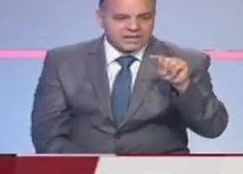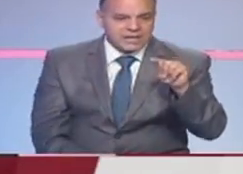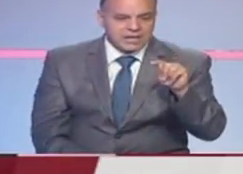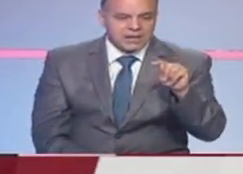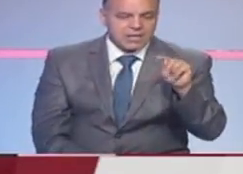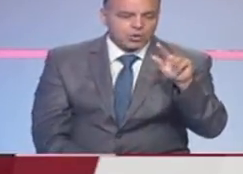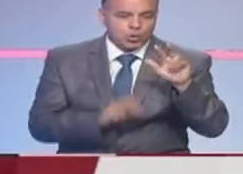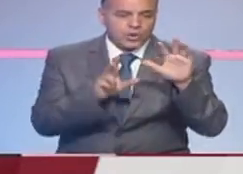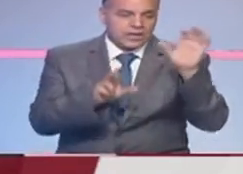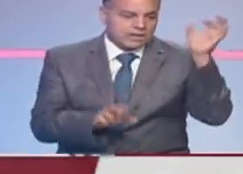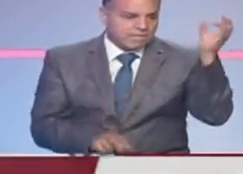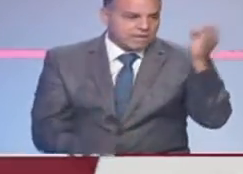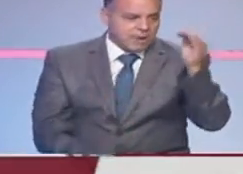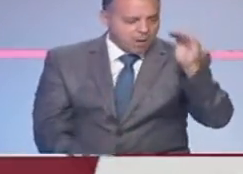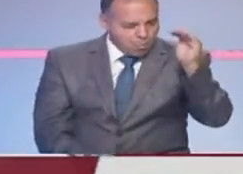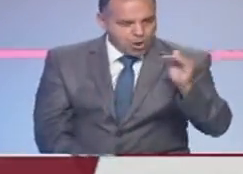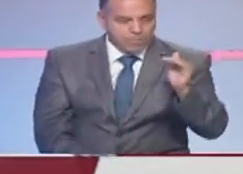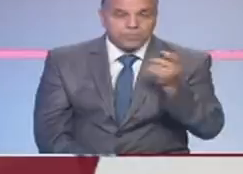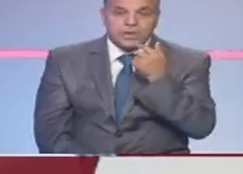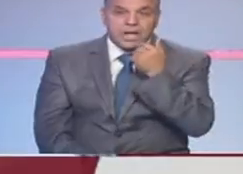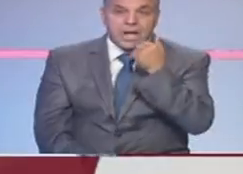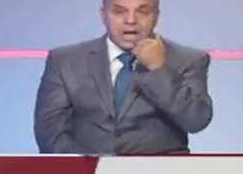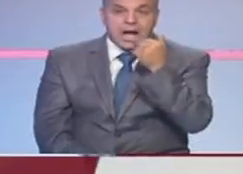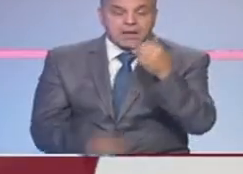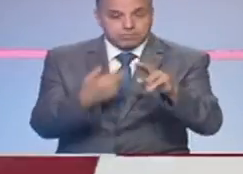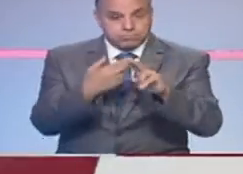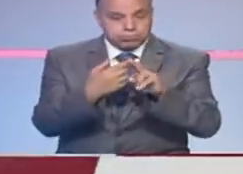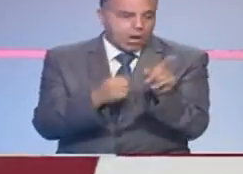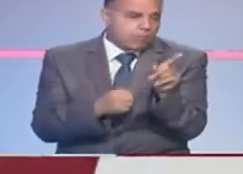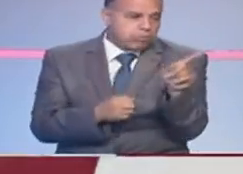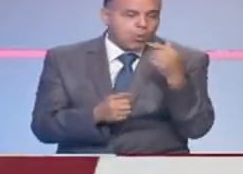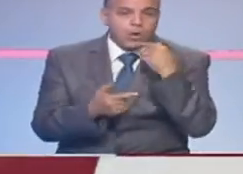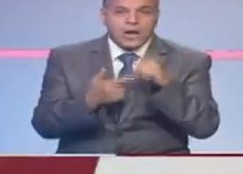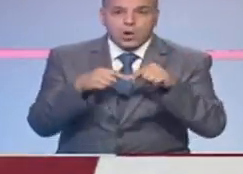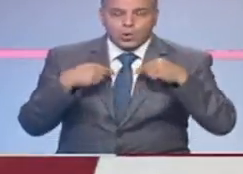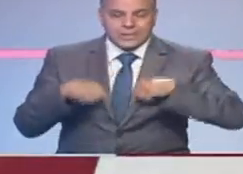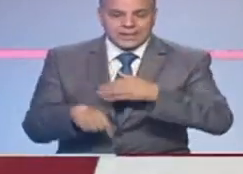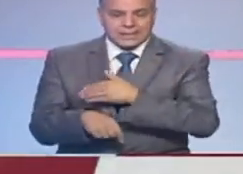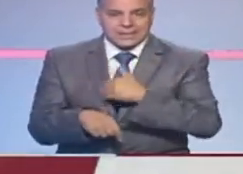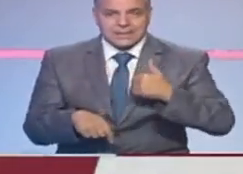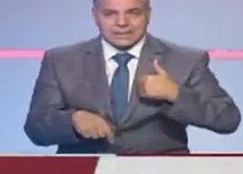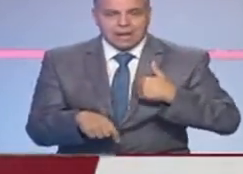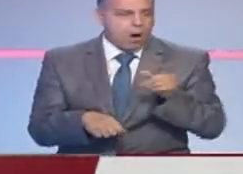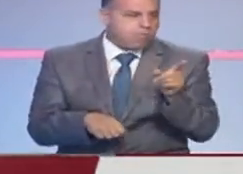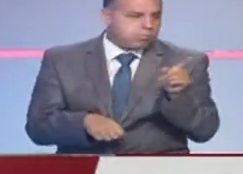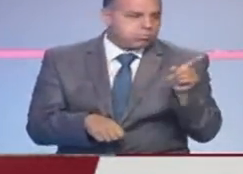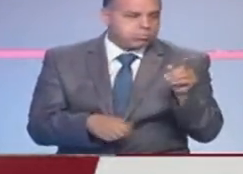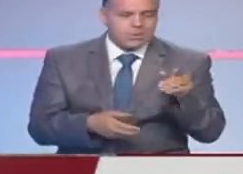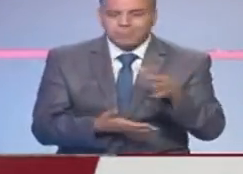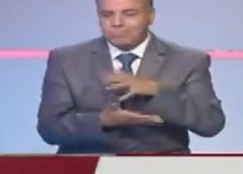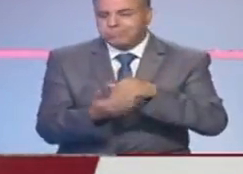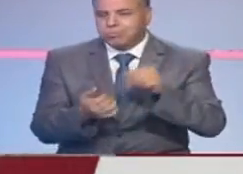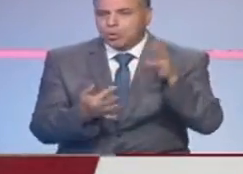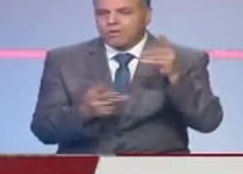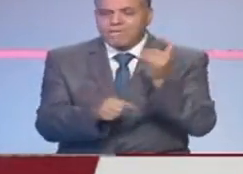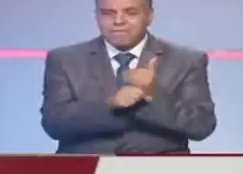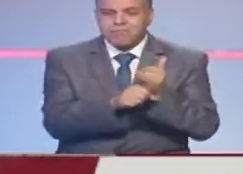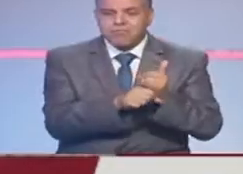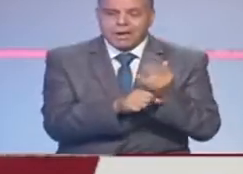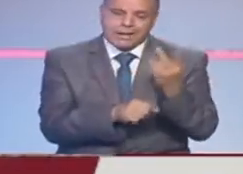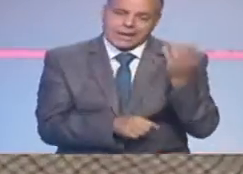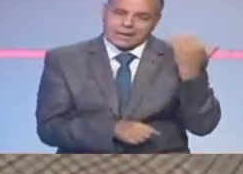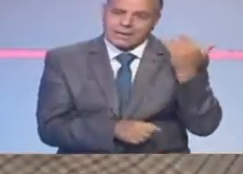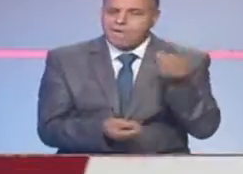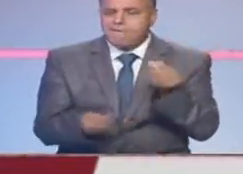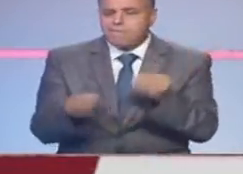وثلاثين بالمائه وردا على انتقادات موجهه لوزاره الصحه واتهامات بالتلاعب بارقام الوفيات في اليومين